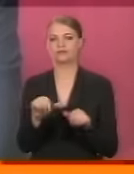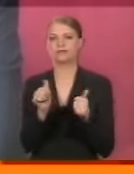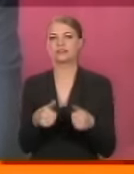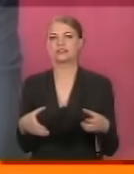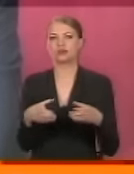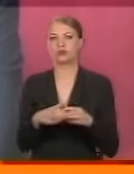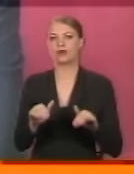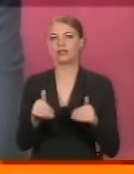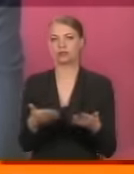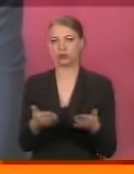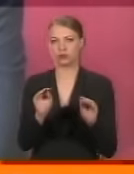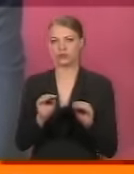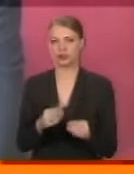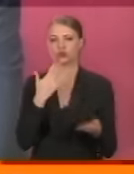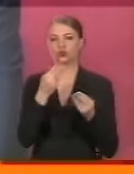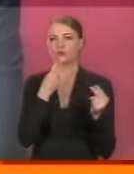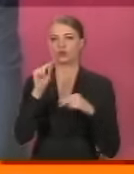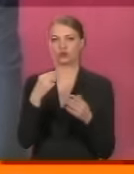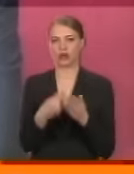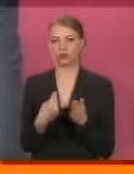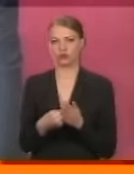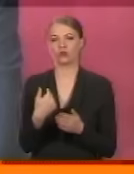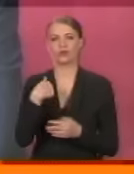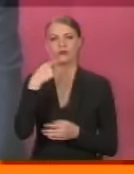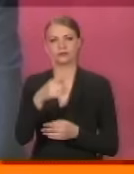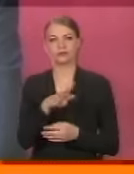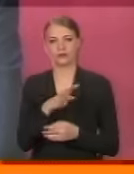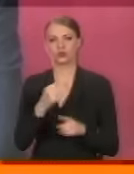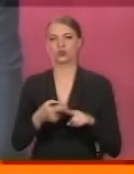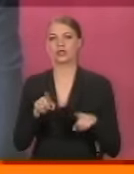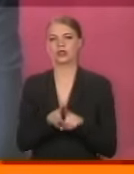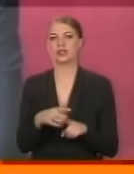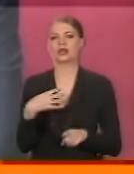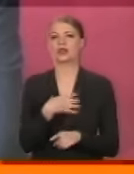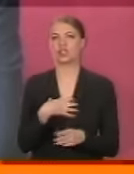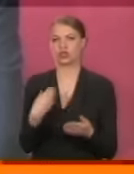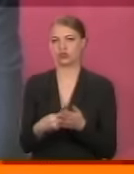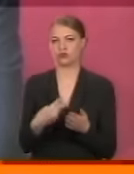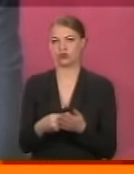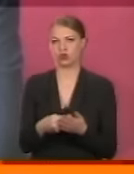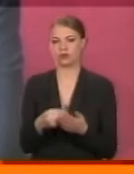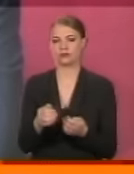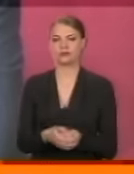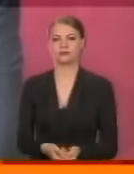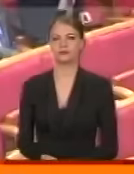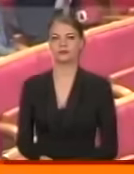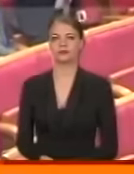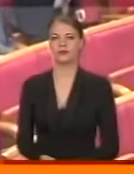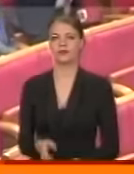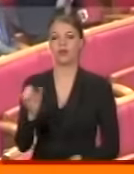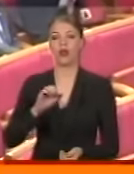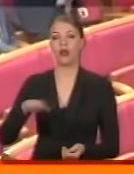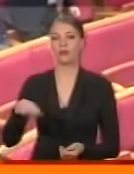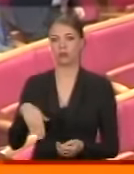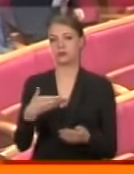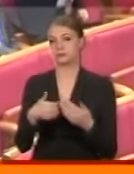сформувати пропозиції щодо удосконалення бюджету. Я говорив про те, що це тактичний бюджет, а не стратегічний. А